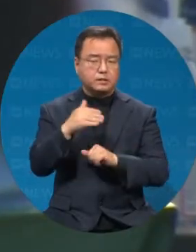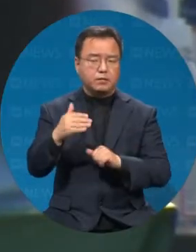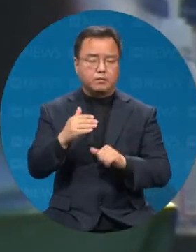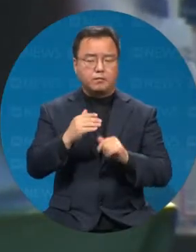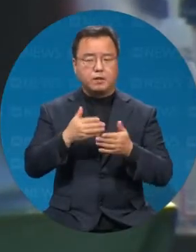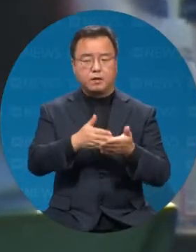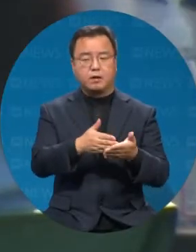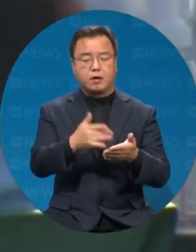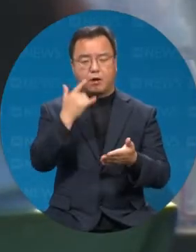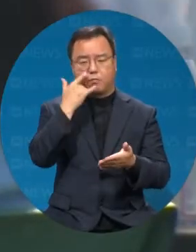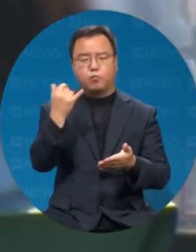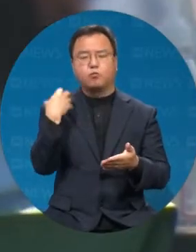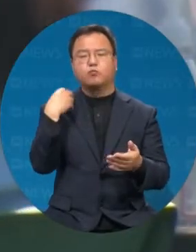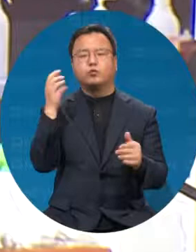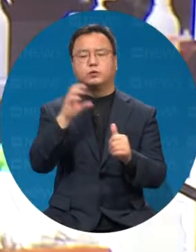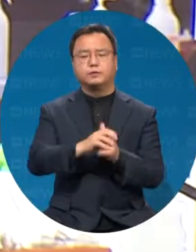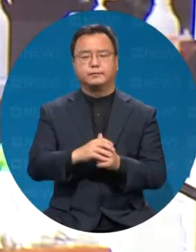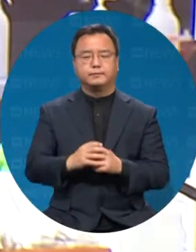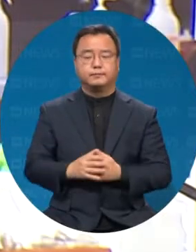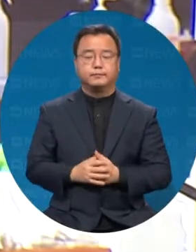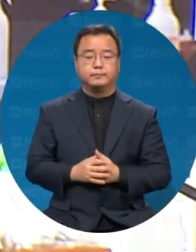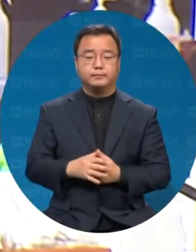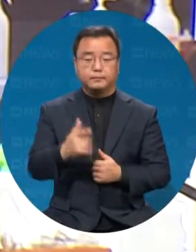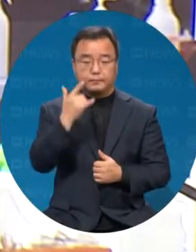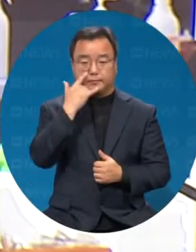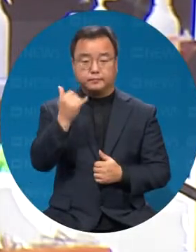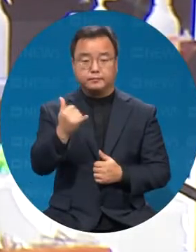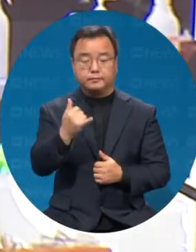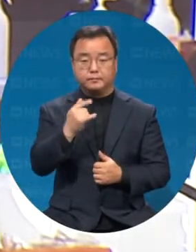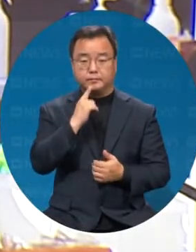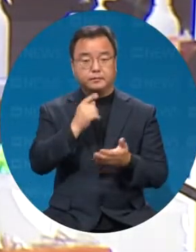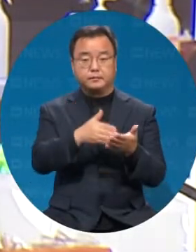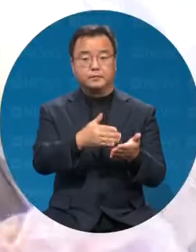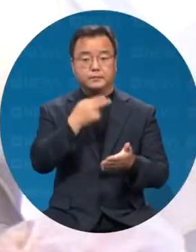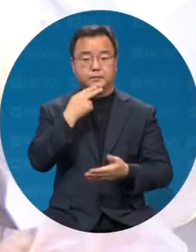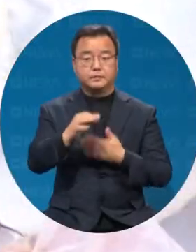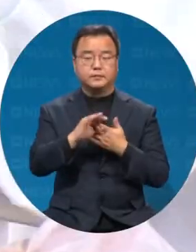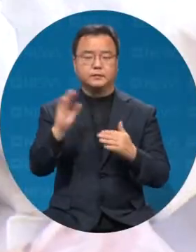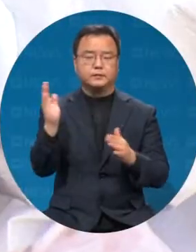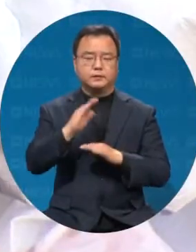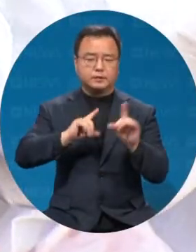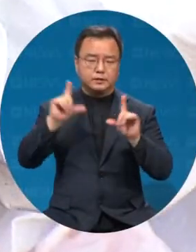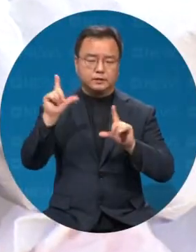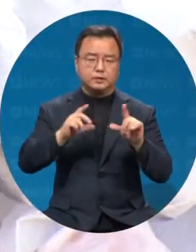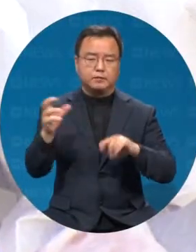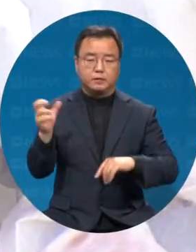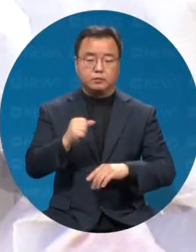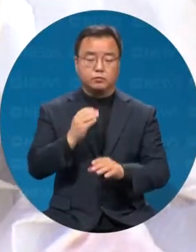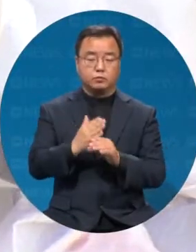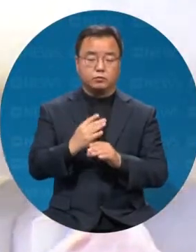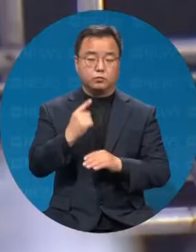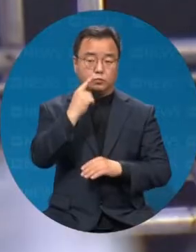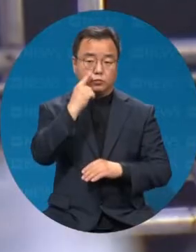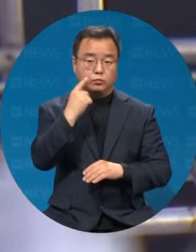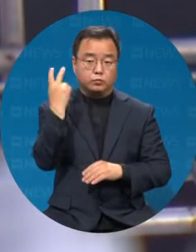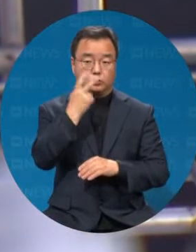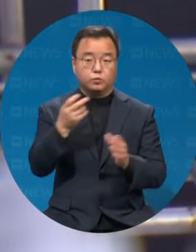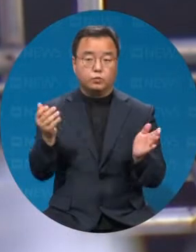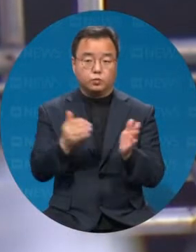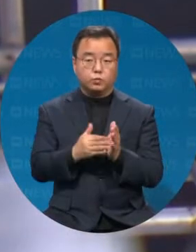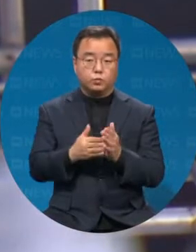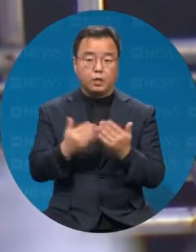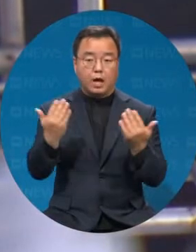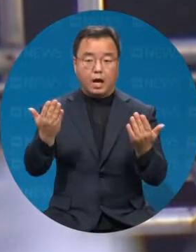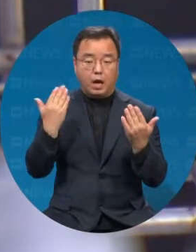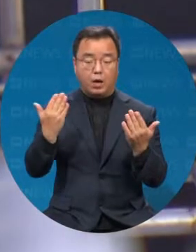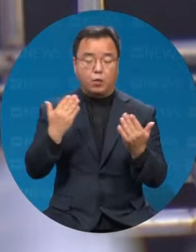학부모에게 달려 있습니다 학부모와 알려주지 않으면 학생이 증상이 있어도 코나 검사를 받았어도 학교가